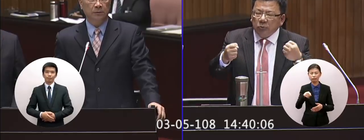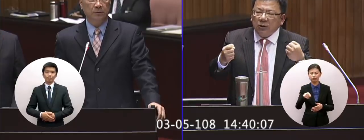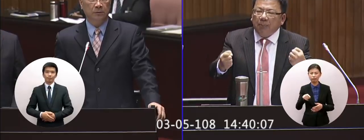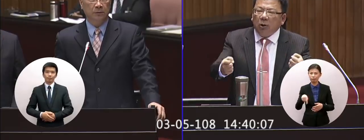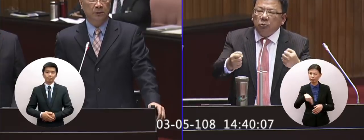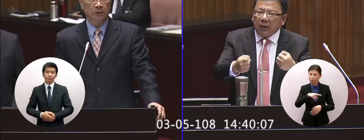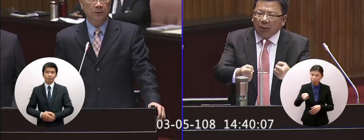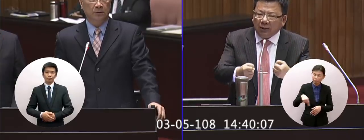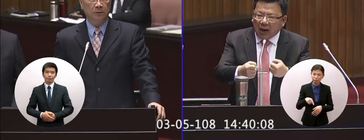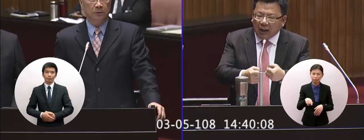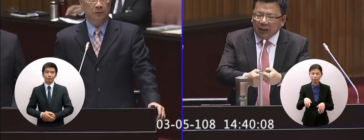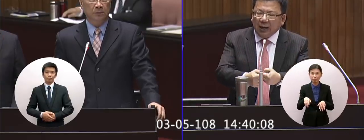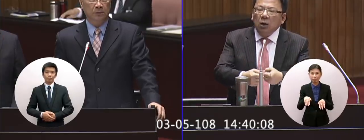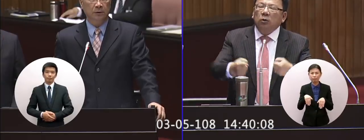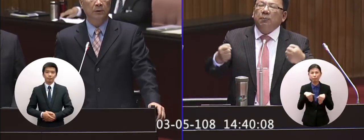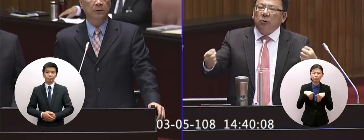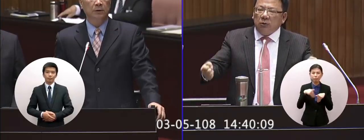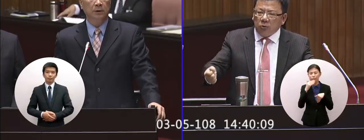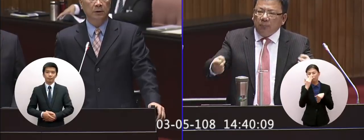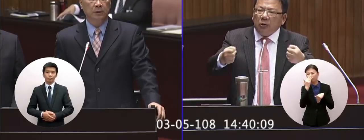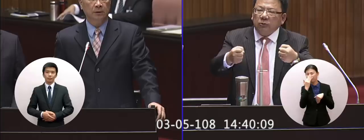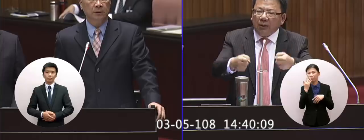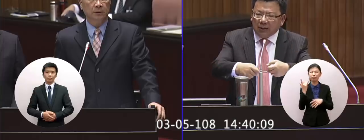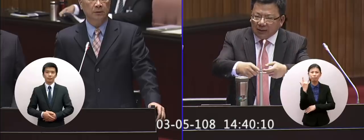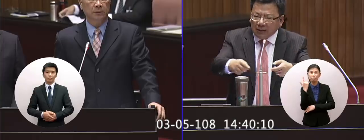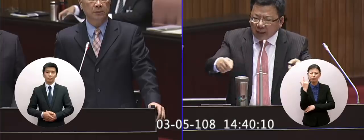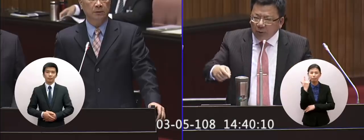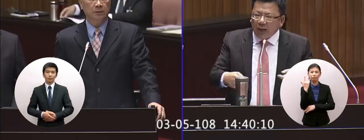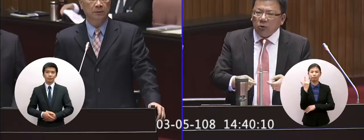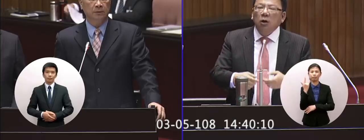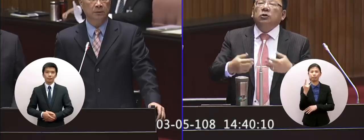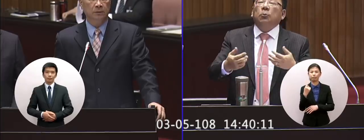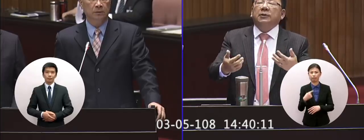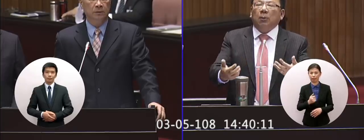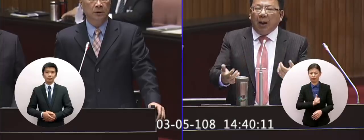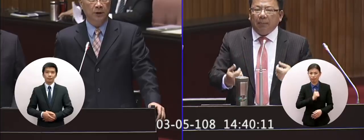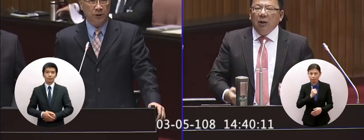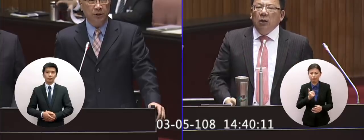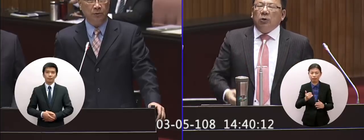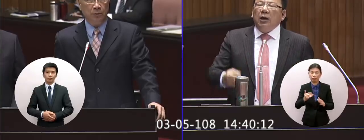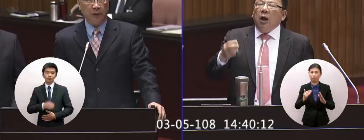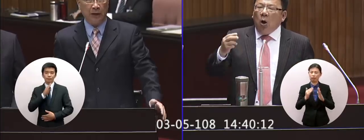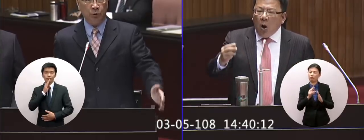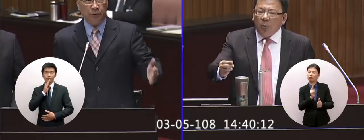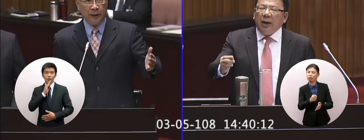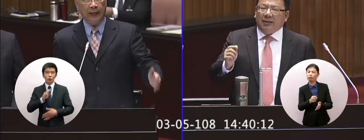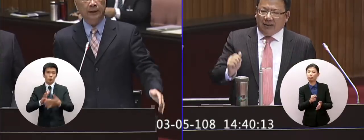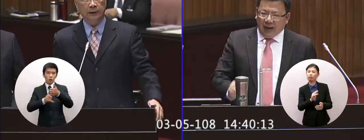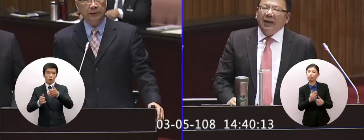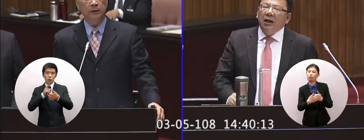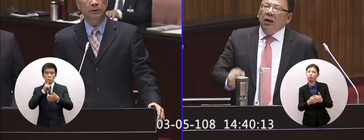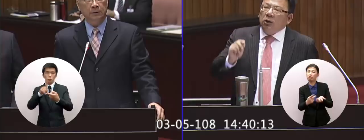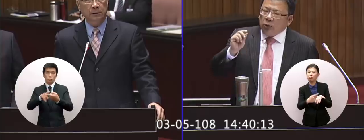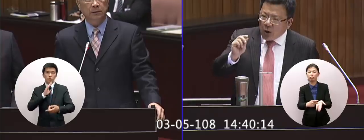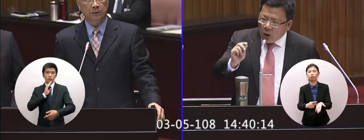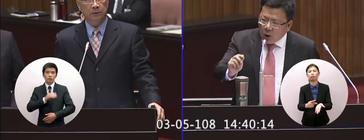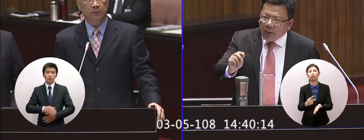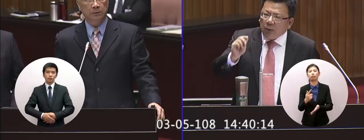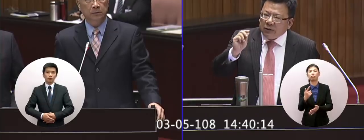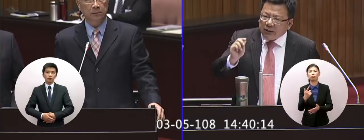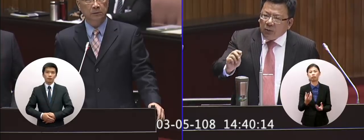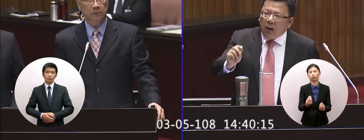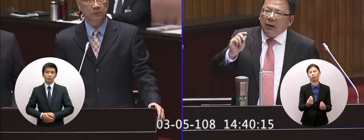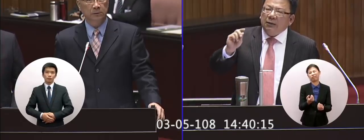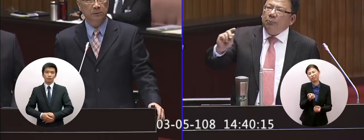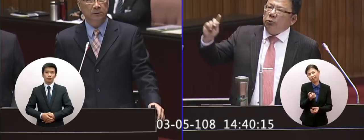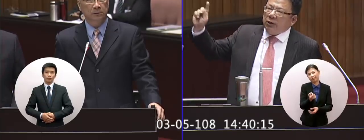市场，投入这个包租代管的行业，或者投入包租代管的这个领域当中，就比较慢。 是是。 所以后面来， 所以后